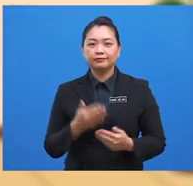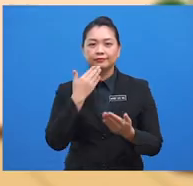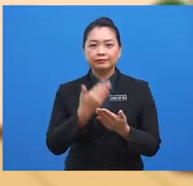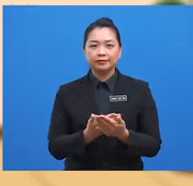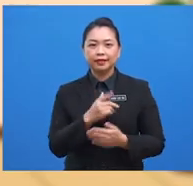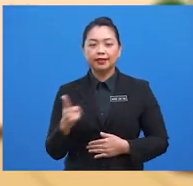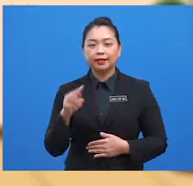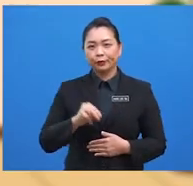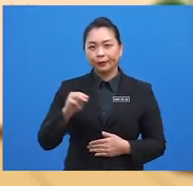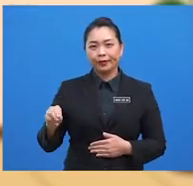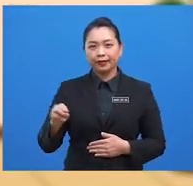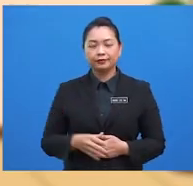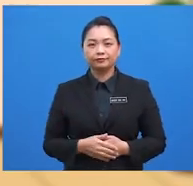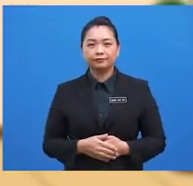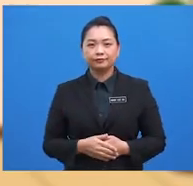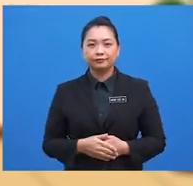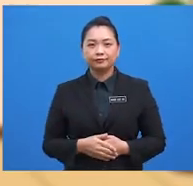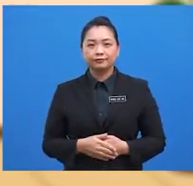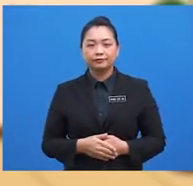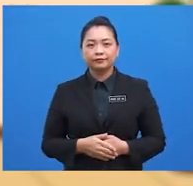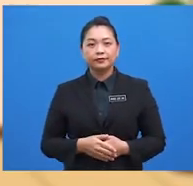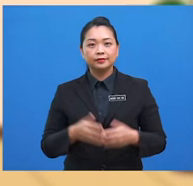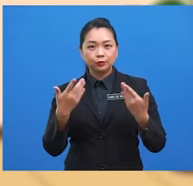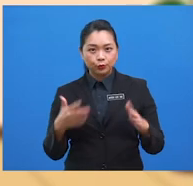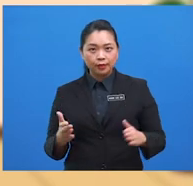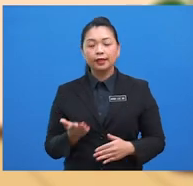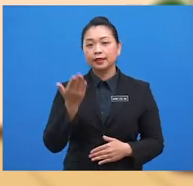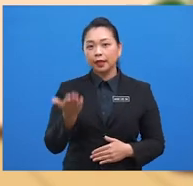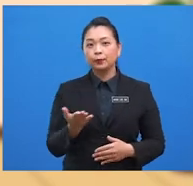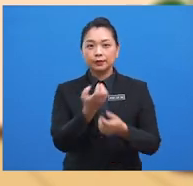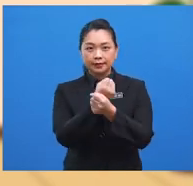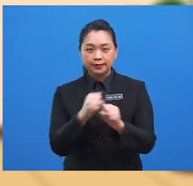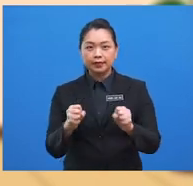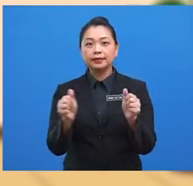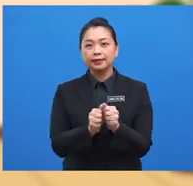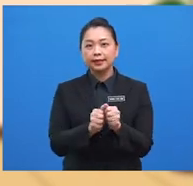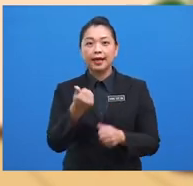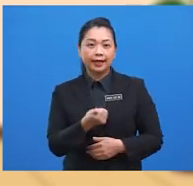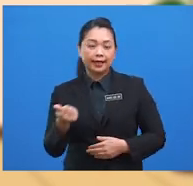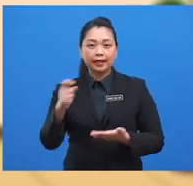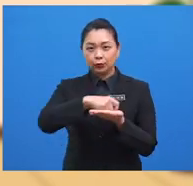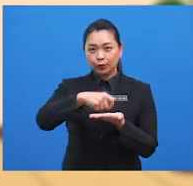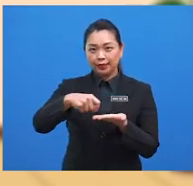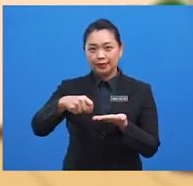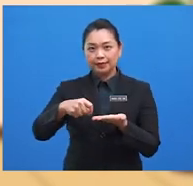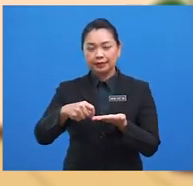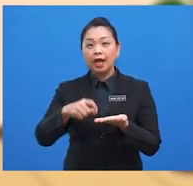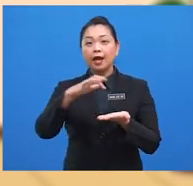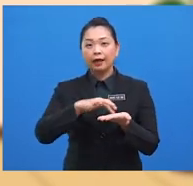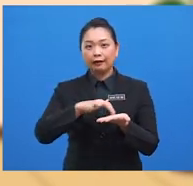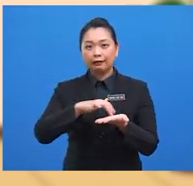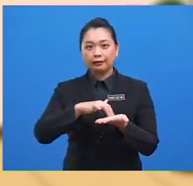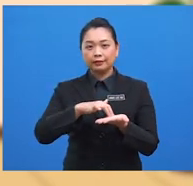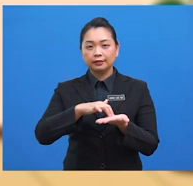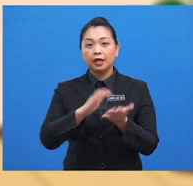Baiklah murid-murid. Murid, sudahkah kamu bersedia dengan alat tulis,